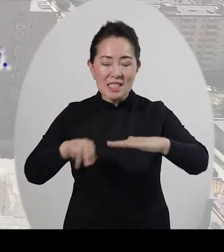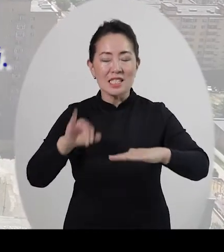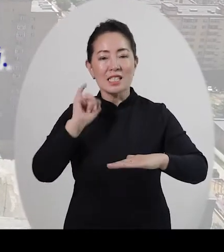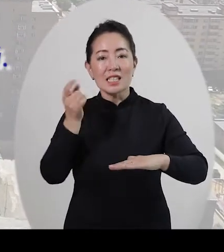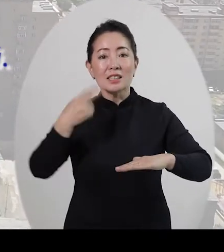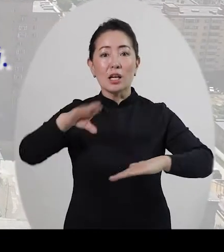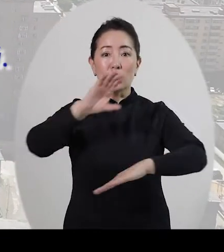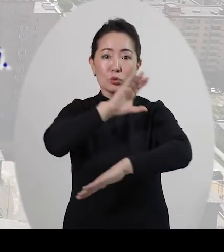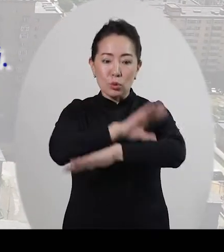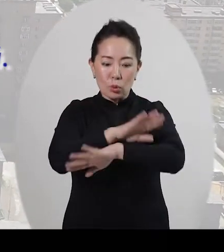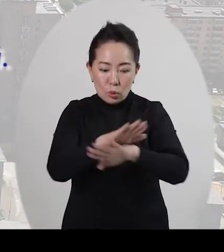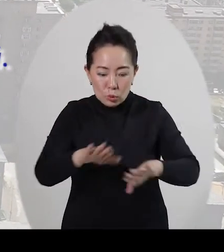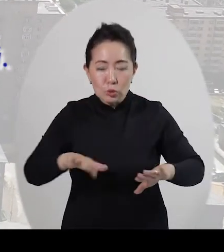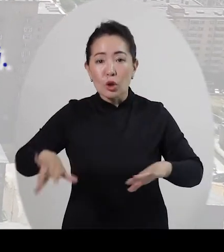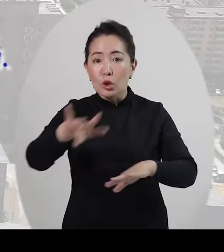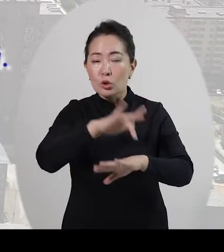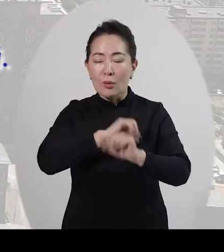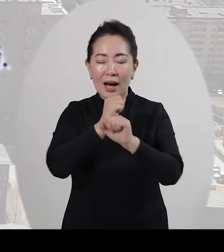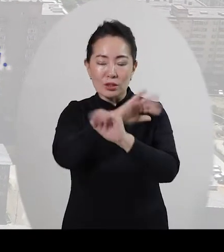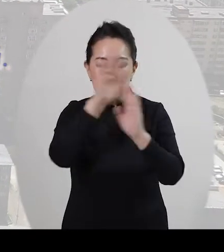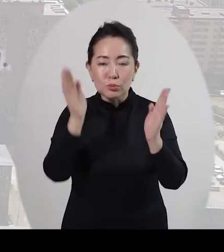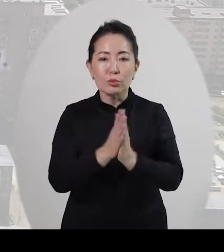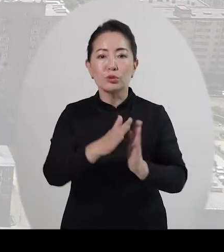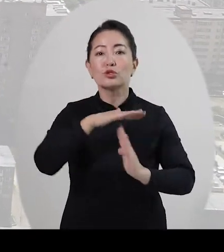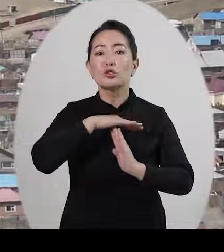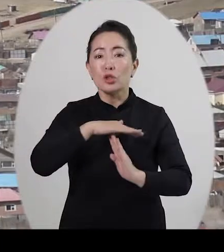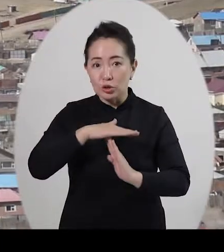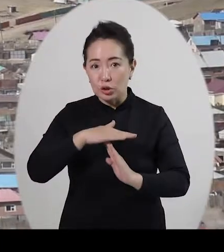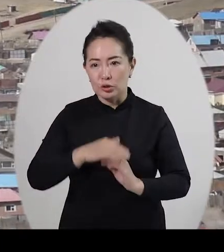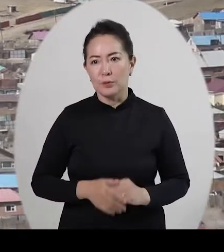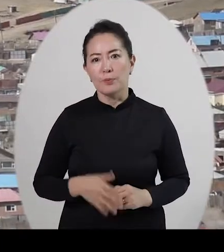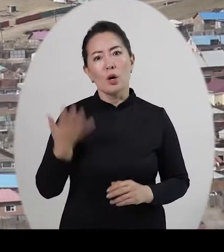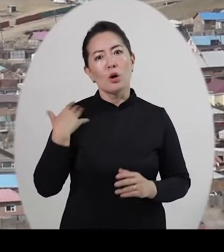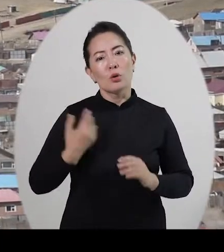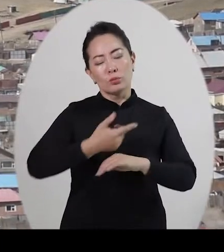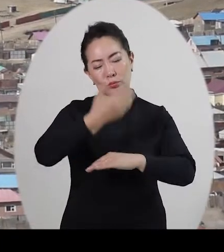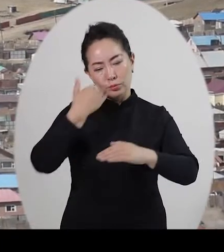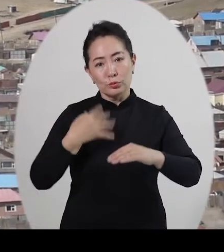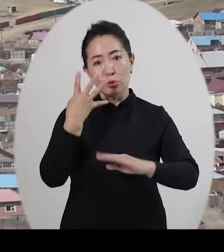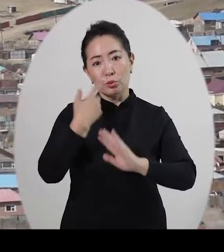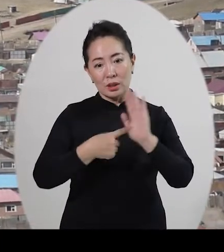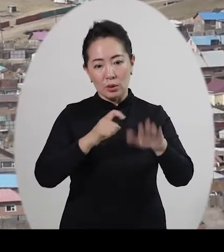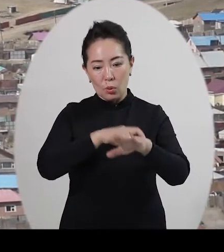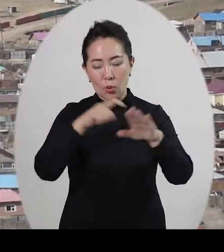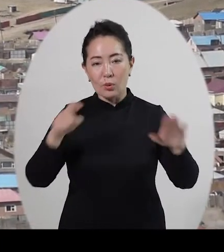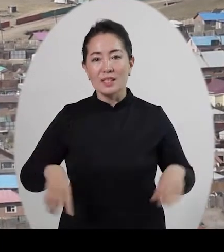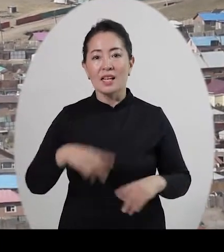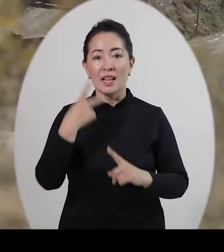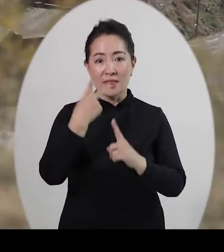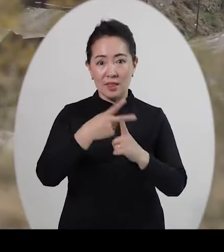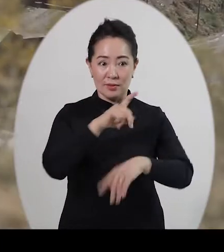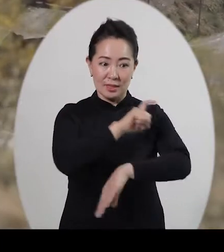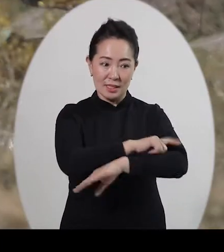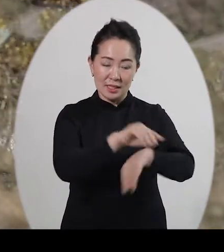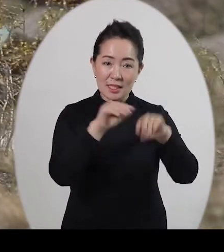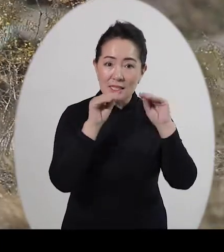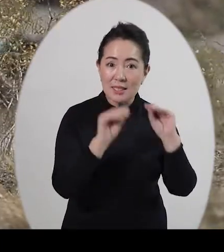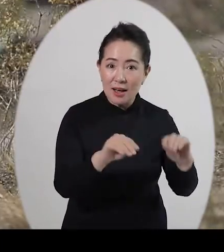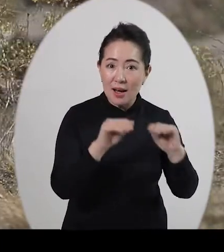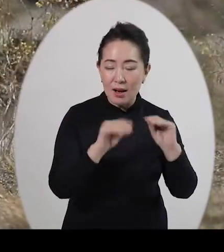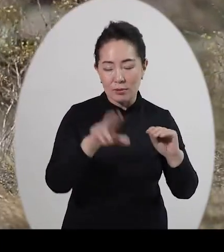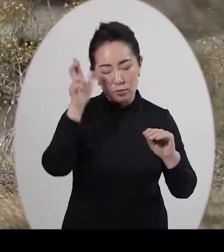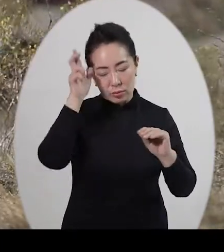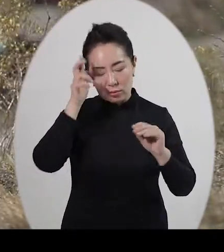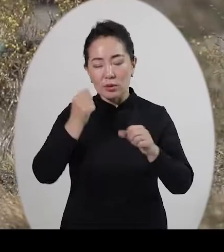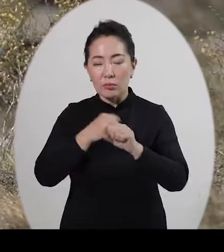сургууль, коллеж, хүүхэд тарах төвийн үйл ажиллагааг зогсоосон билээ. Өнгөрсөн 4 сарын хугацаанд тэл хичээл, цахим хичээлээр боловсруулах